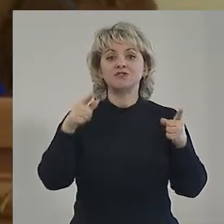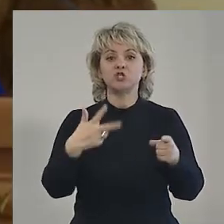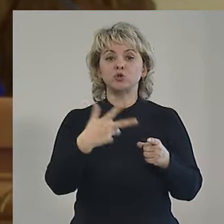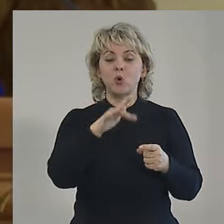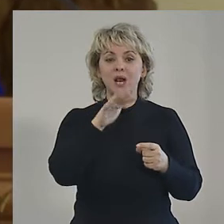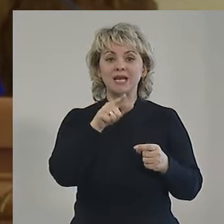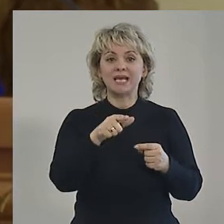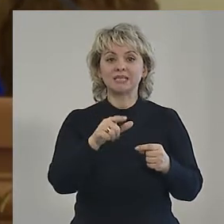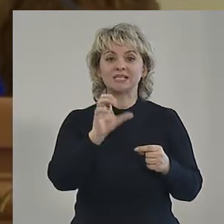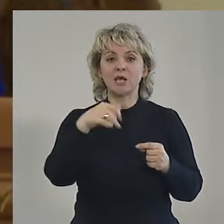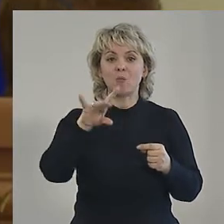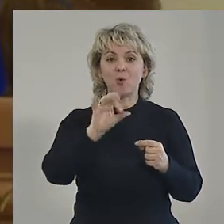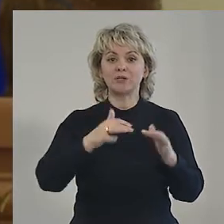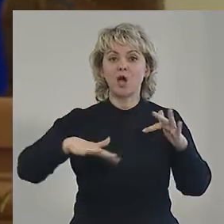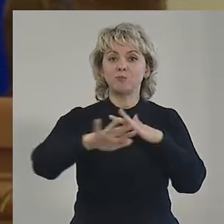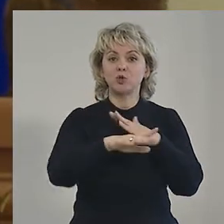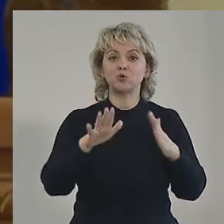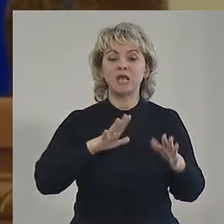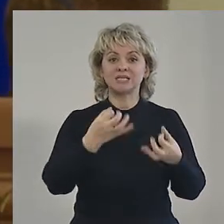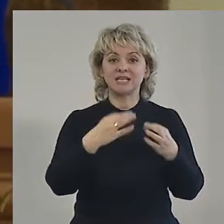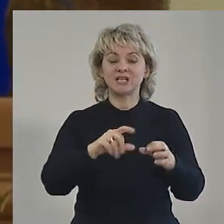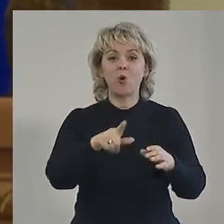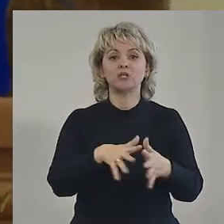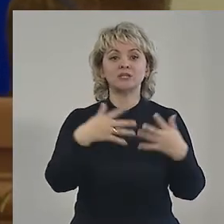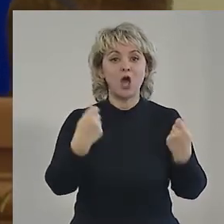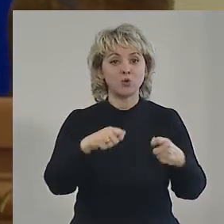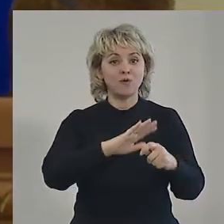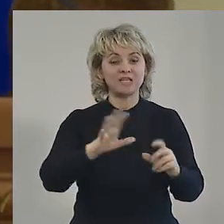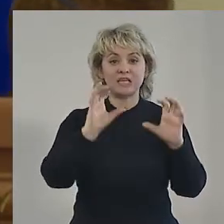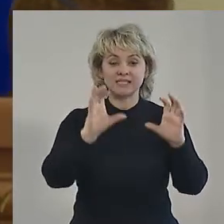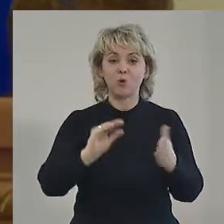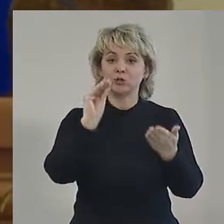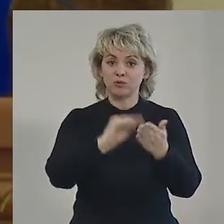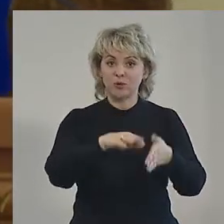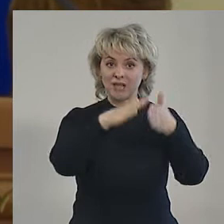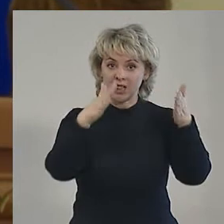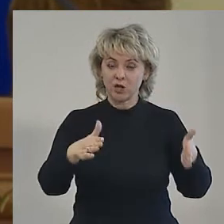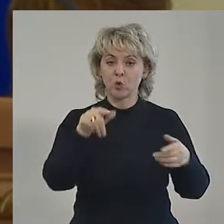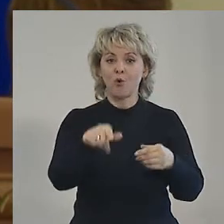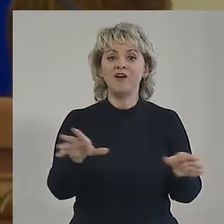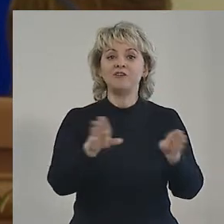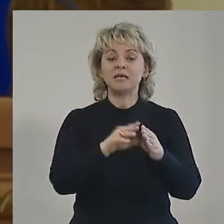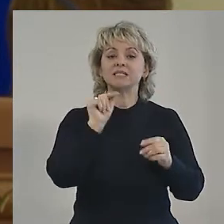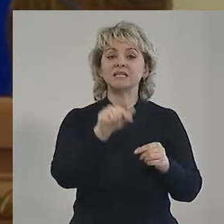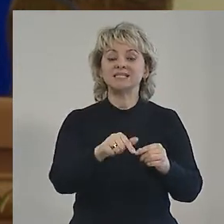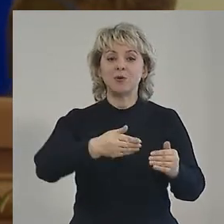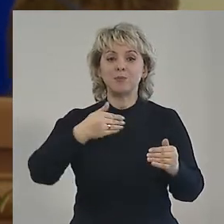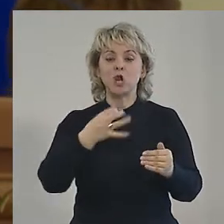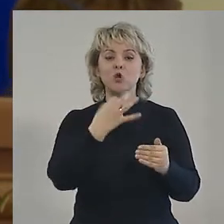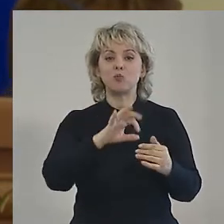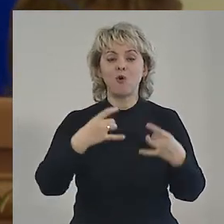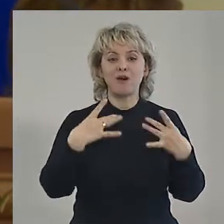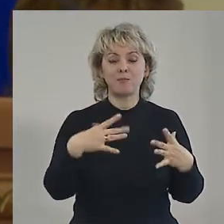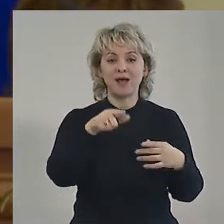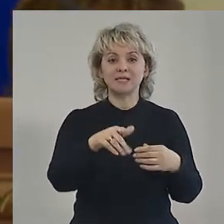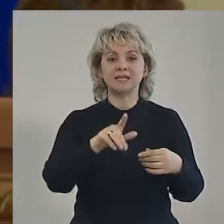3 лет Соборная площадь у нас освобождалась от стихийной торговли и незаконно установленных ларьков. Вместе с тем, в преддверии любого